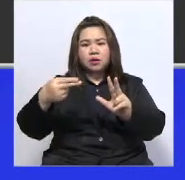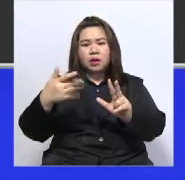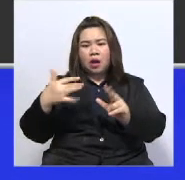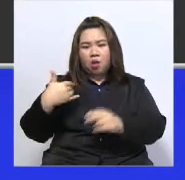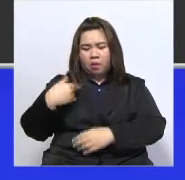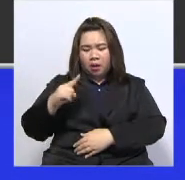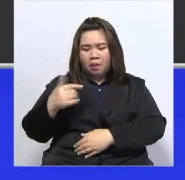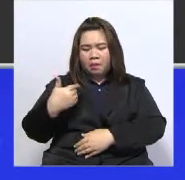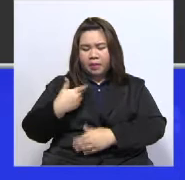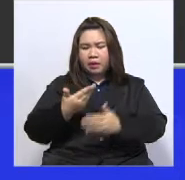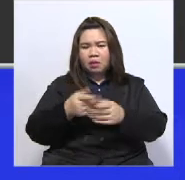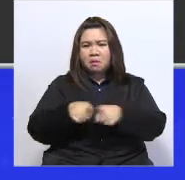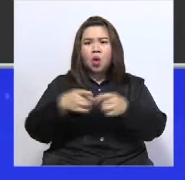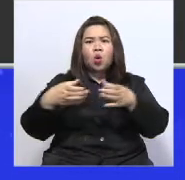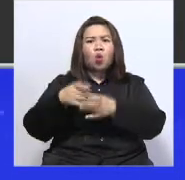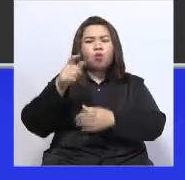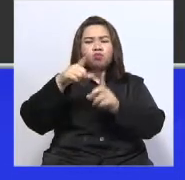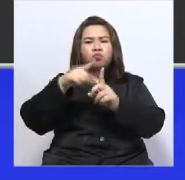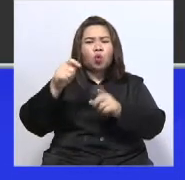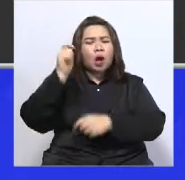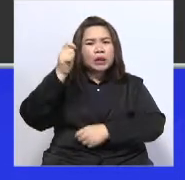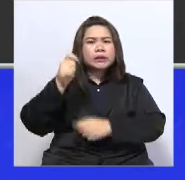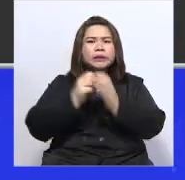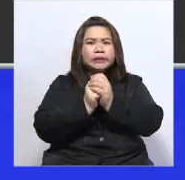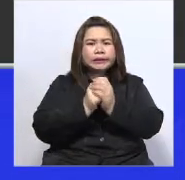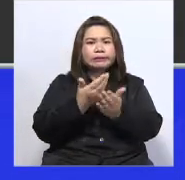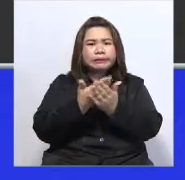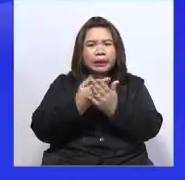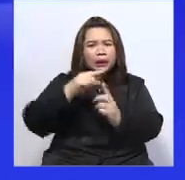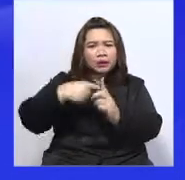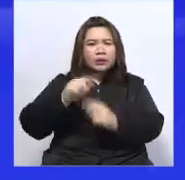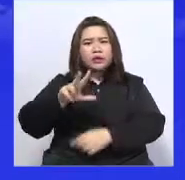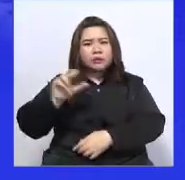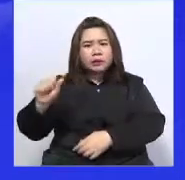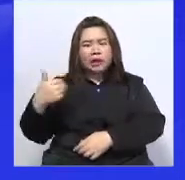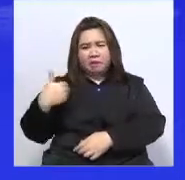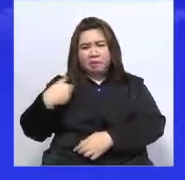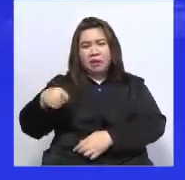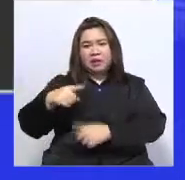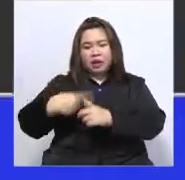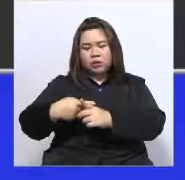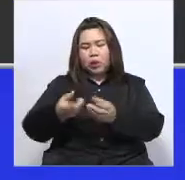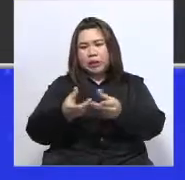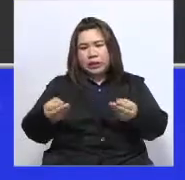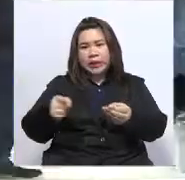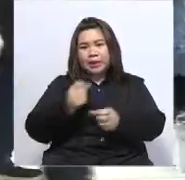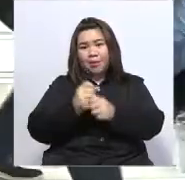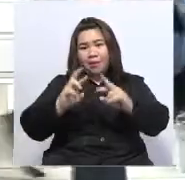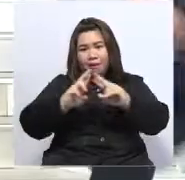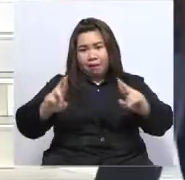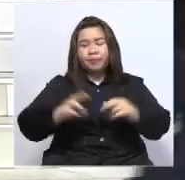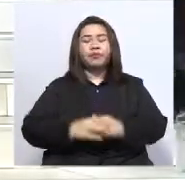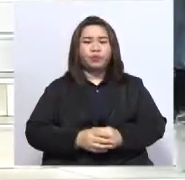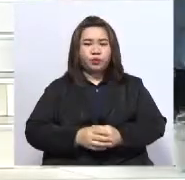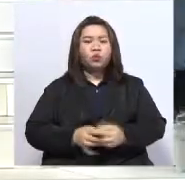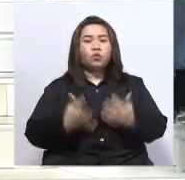ทัวร์จีนนะคะเดือนละ 300,000 บาทนั่นเองค่ะสำหรับบรรยากาศในขณะนี้นะคะ